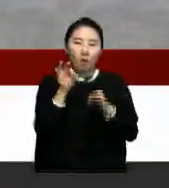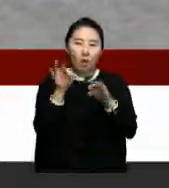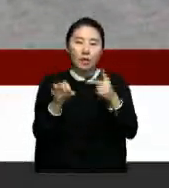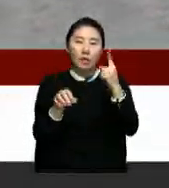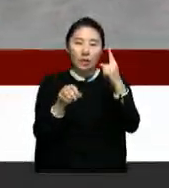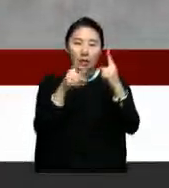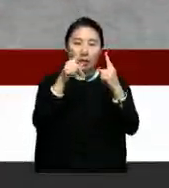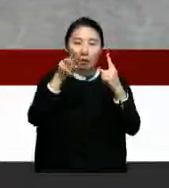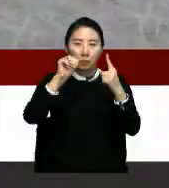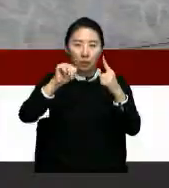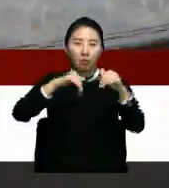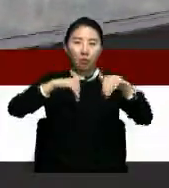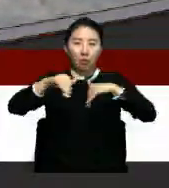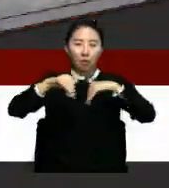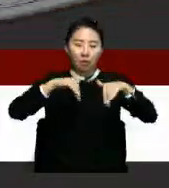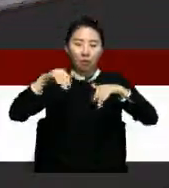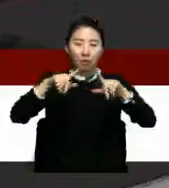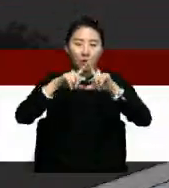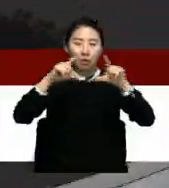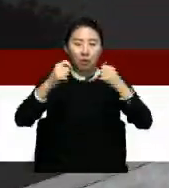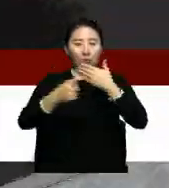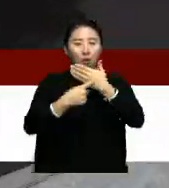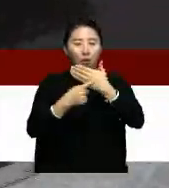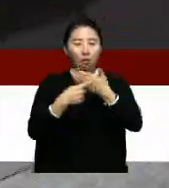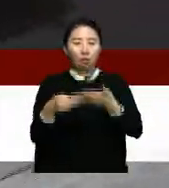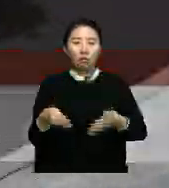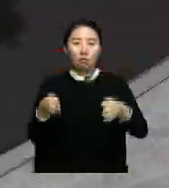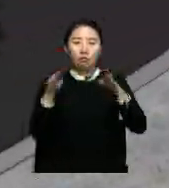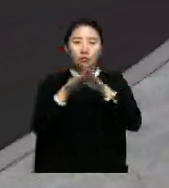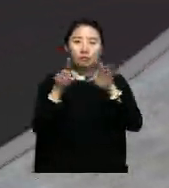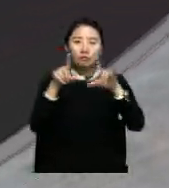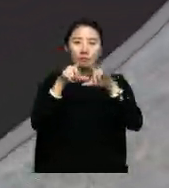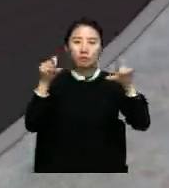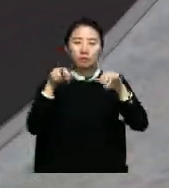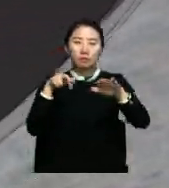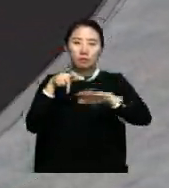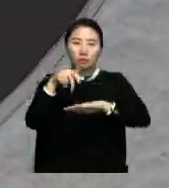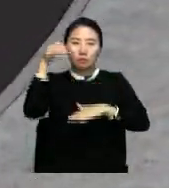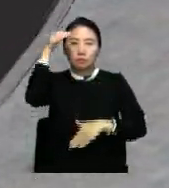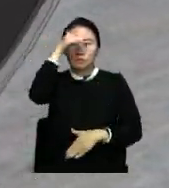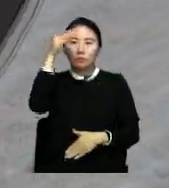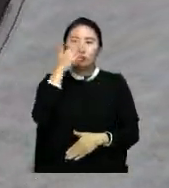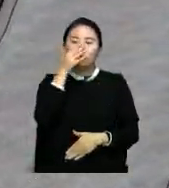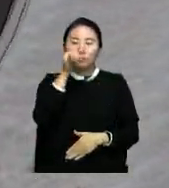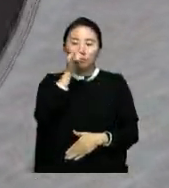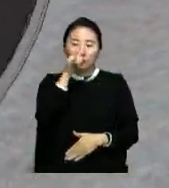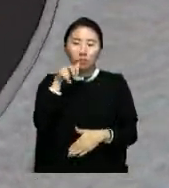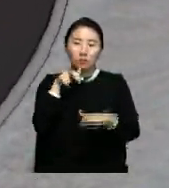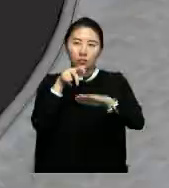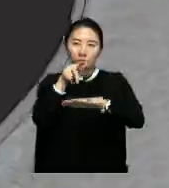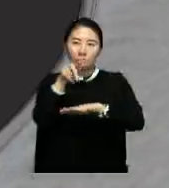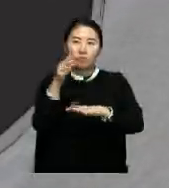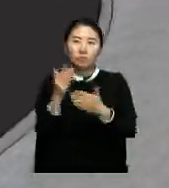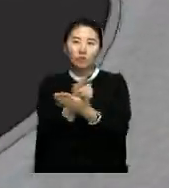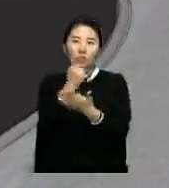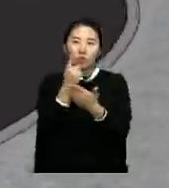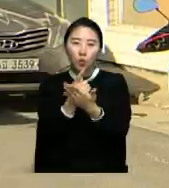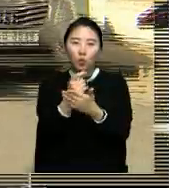1km 구간의 건물 간판과 외관을 바꾸고 걸으며 구경할 수 있도록 보행 전용 구역으로 만들